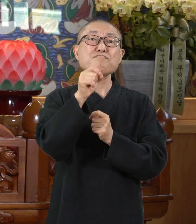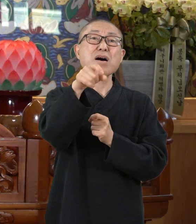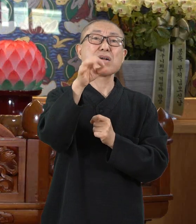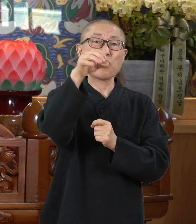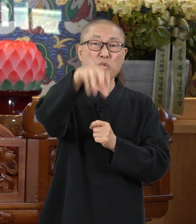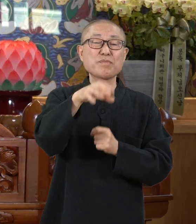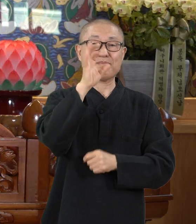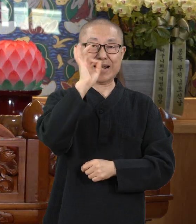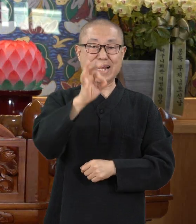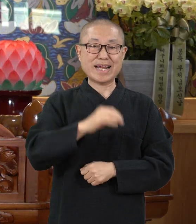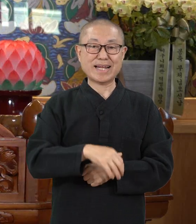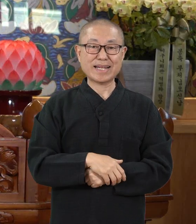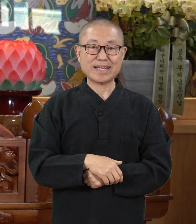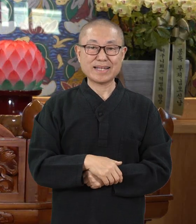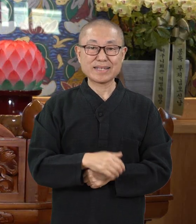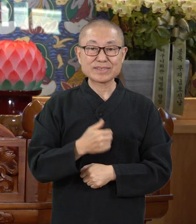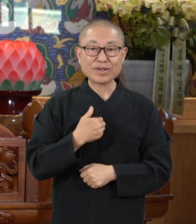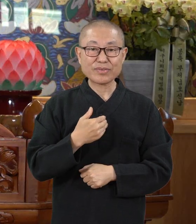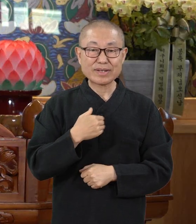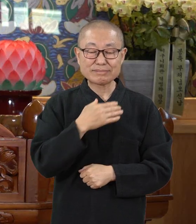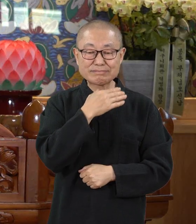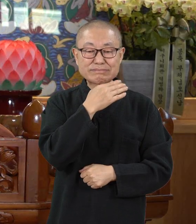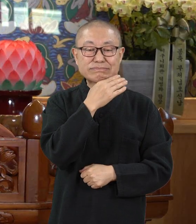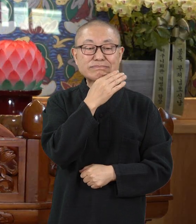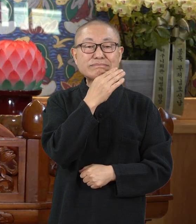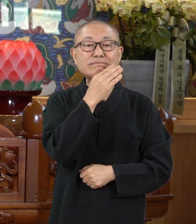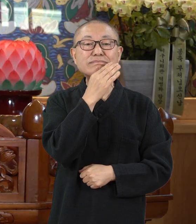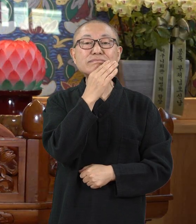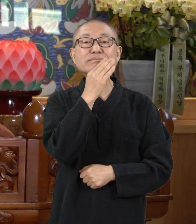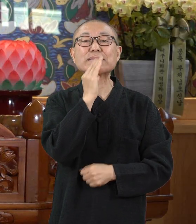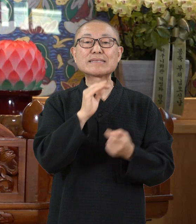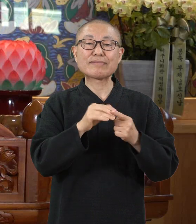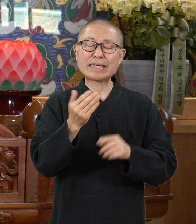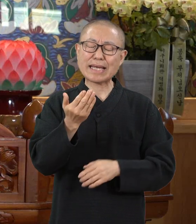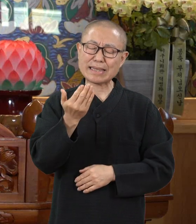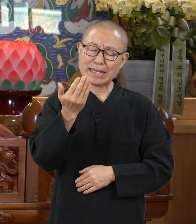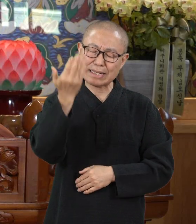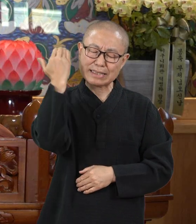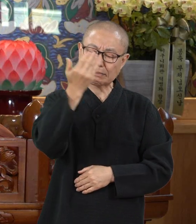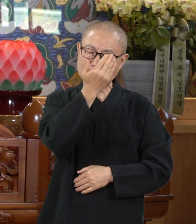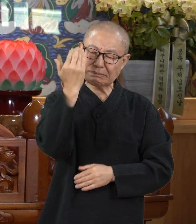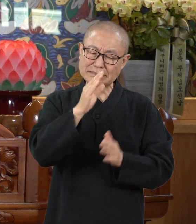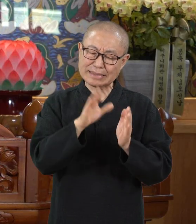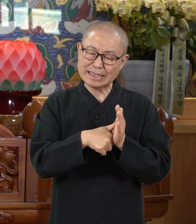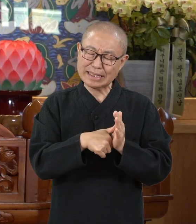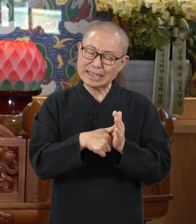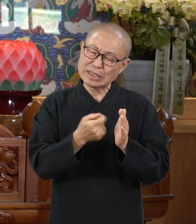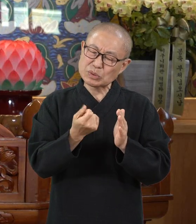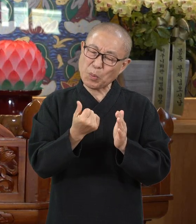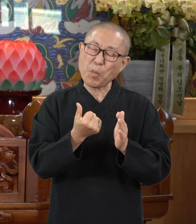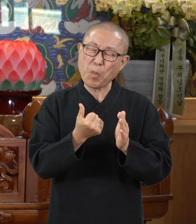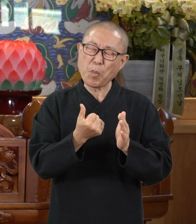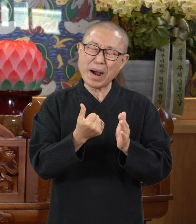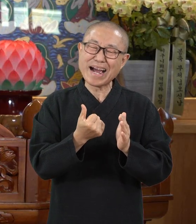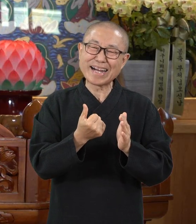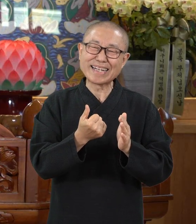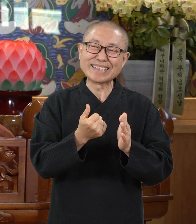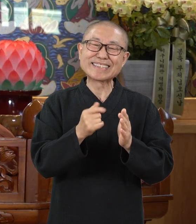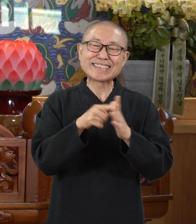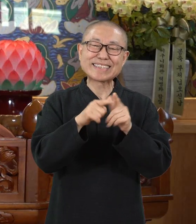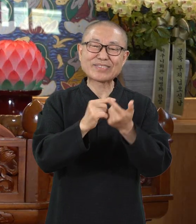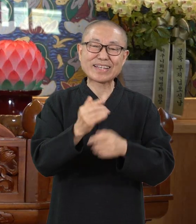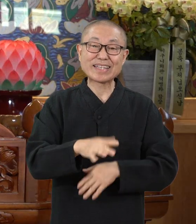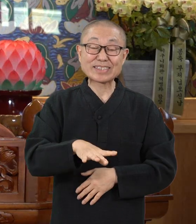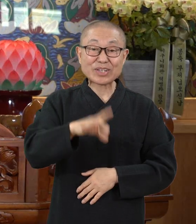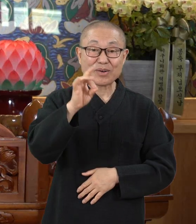봐라. 저도 이제 나이를 먹으니까 그때 그런 것들이 다 이해가 돼요.